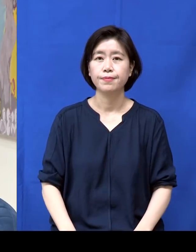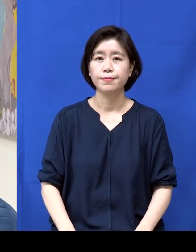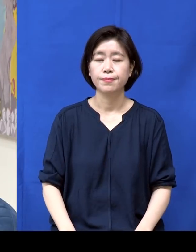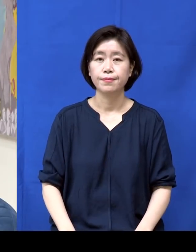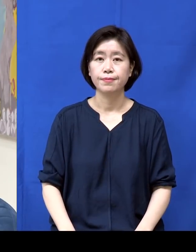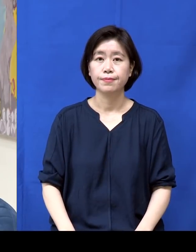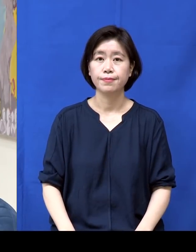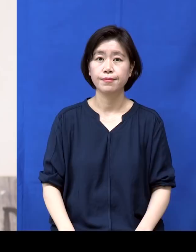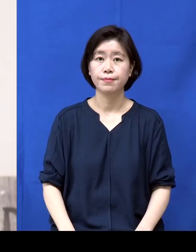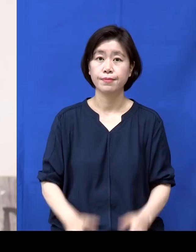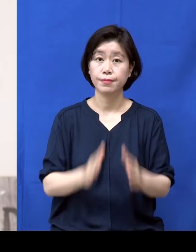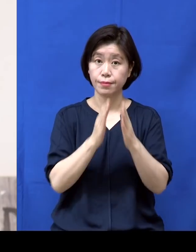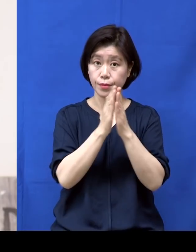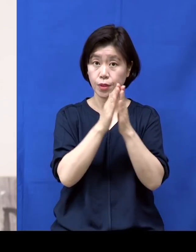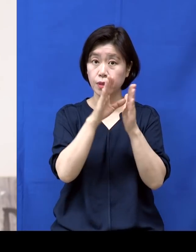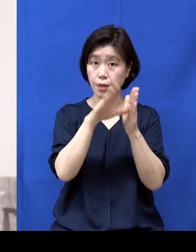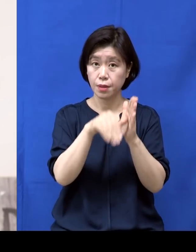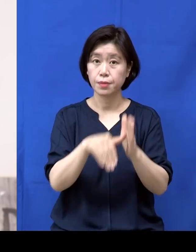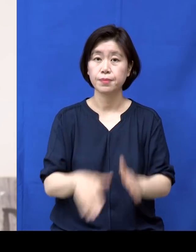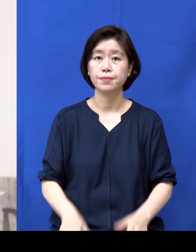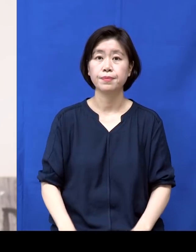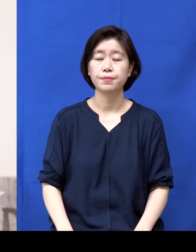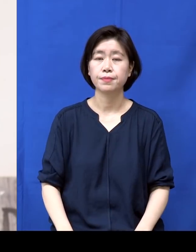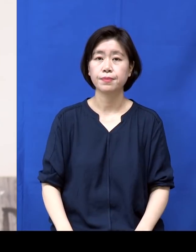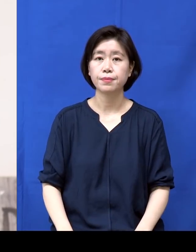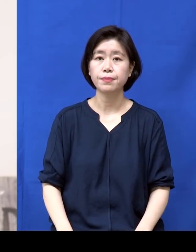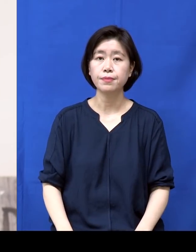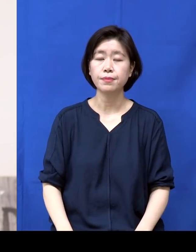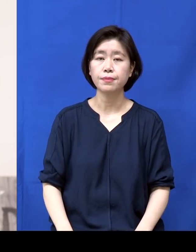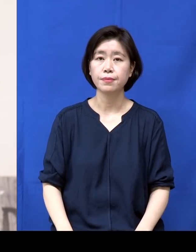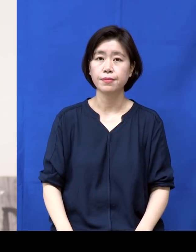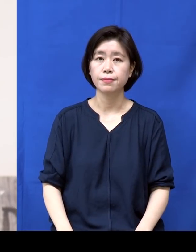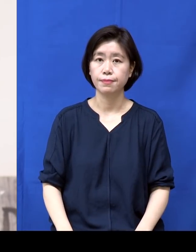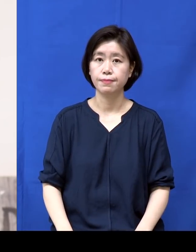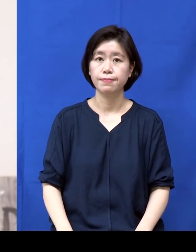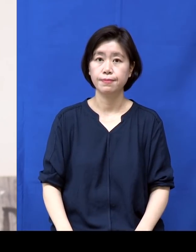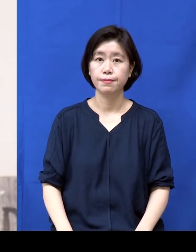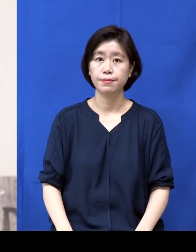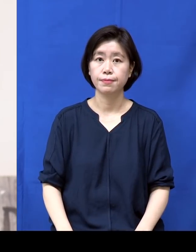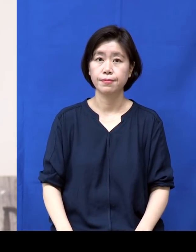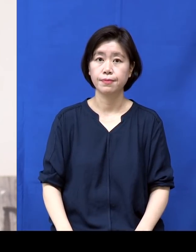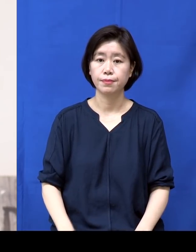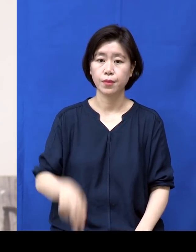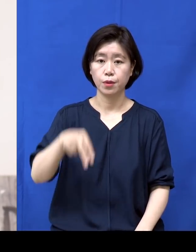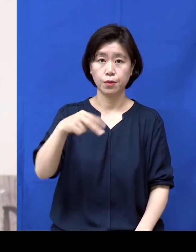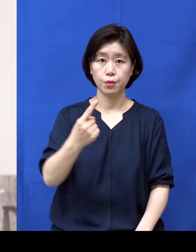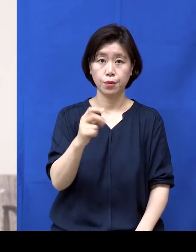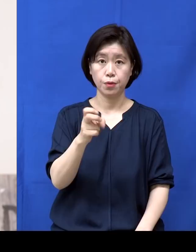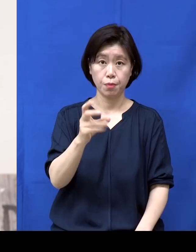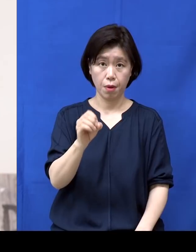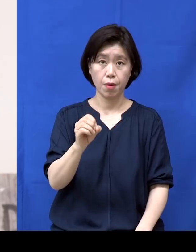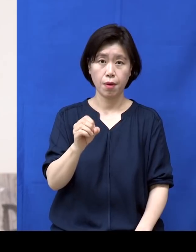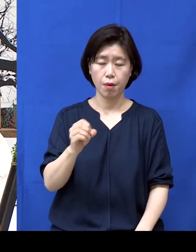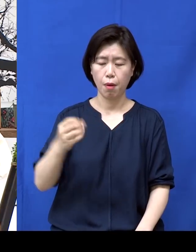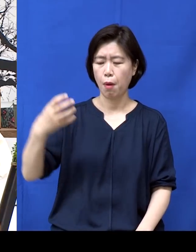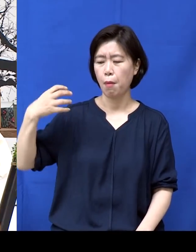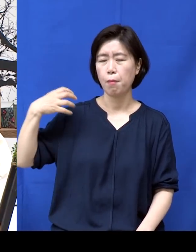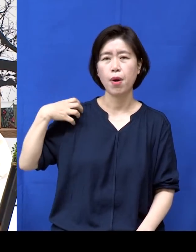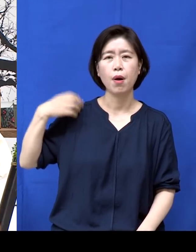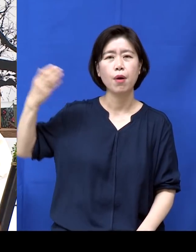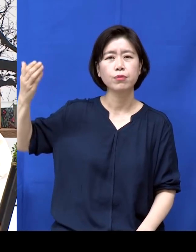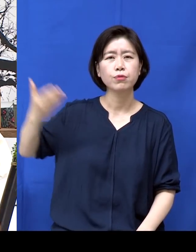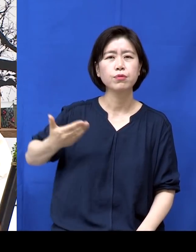그 기도 가운데 이제 비로소 소명이라고 얘기하는 응답을 받은 것 같아요.